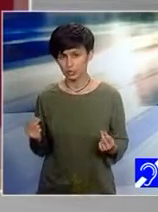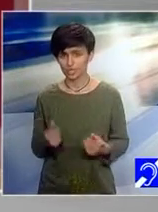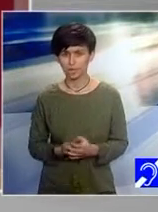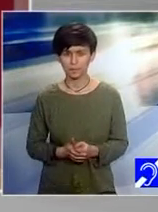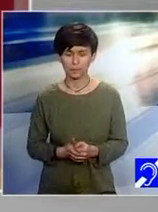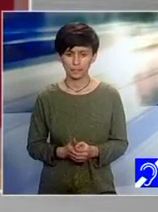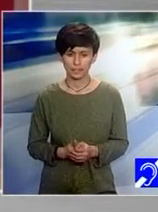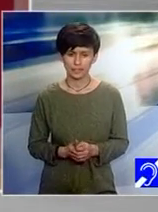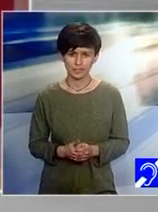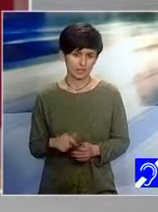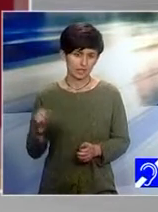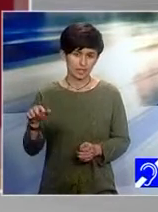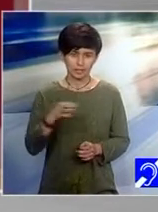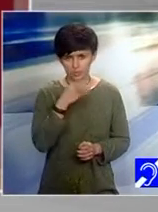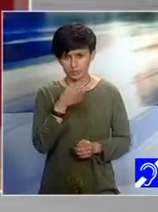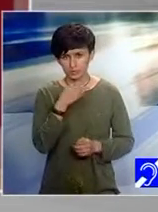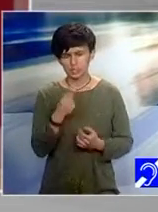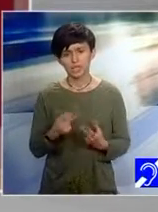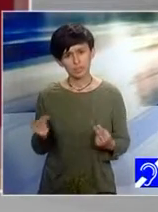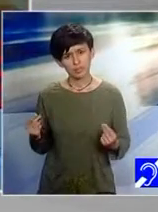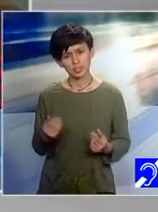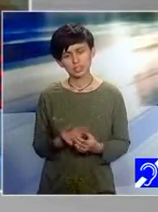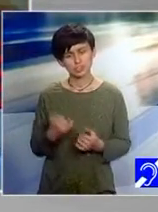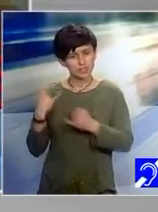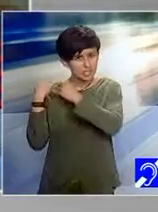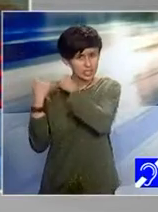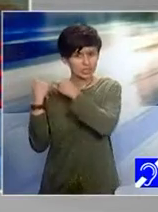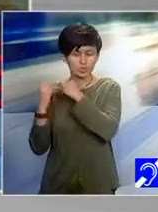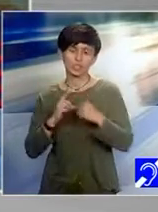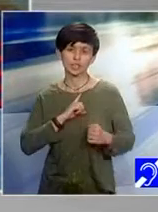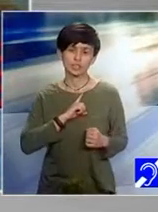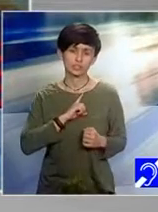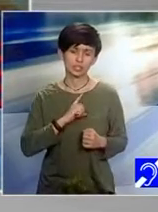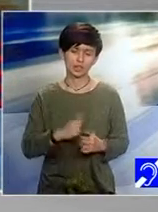personală care are legătură cu aceste origini, dar nu numai cu aceste origini etnice.